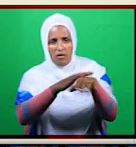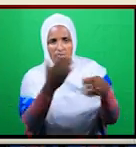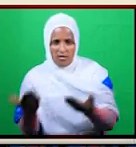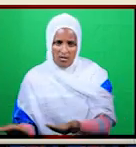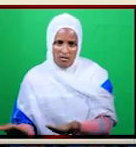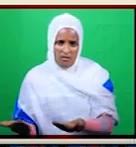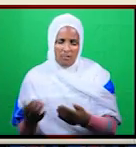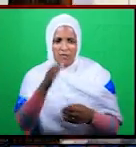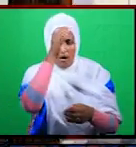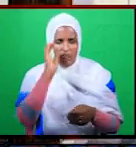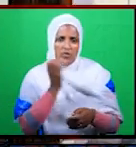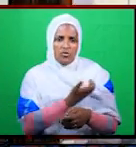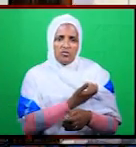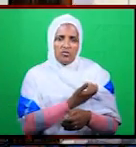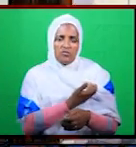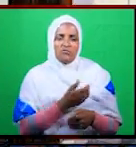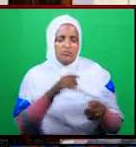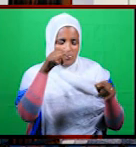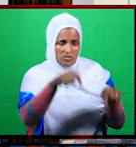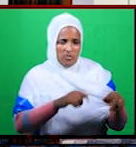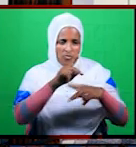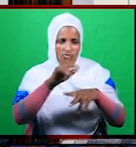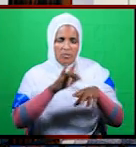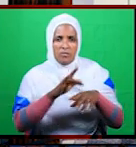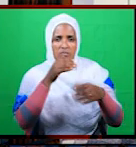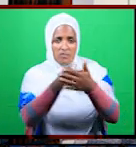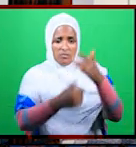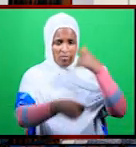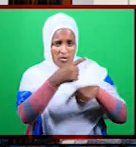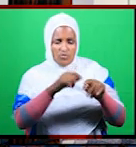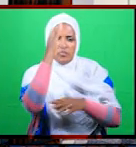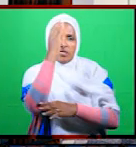ዘንድ ጋብዘናቸዋል። ጥያቄዎቹ እንግዲህ ምእመናን የላኩልን